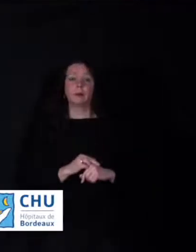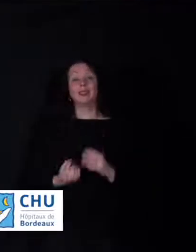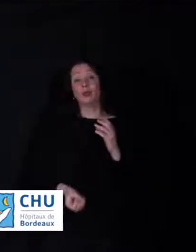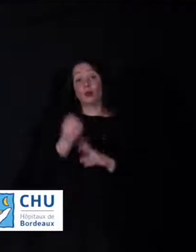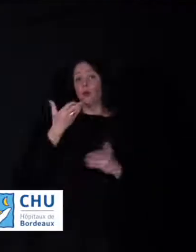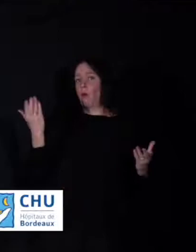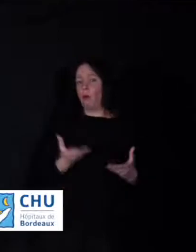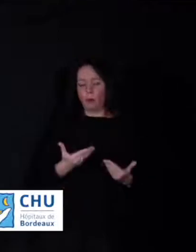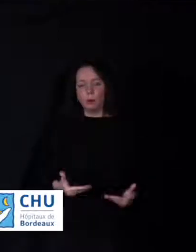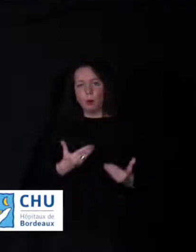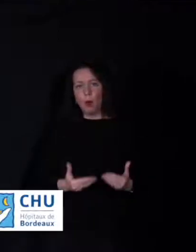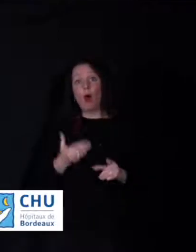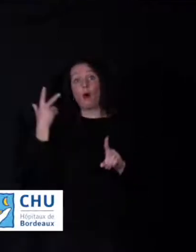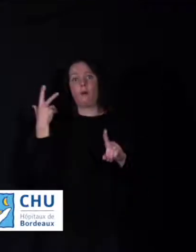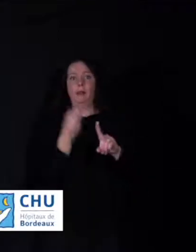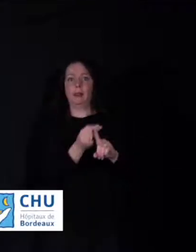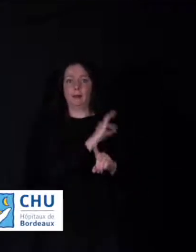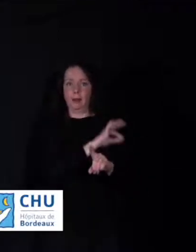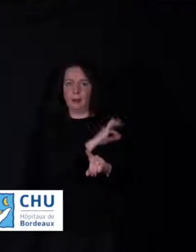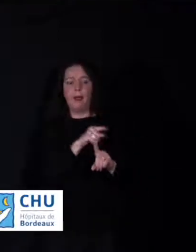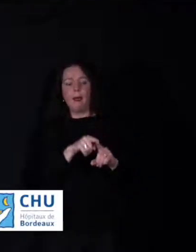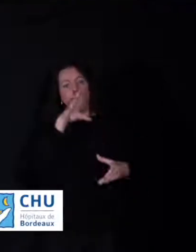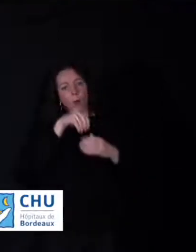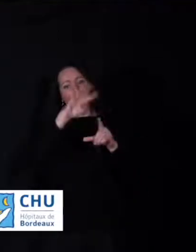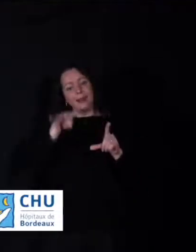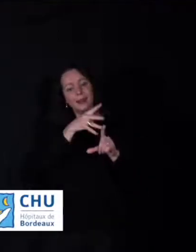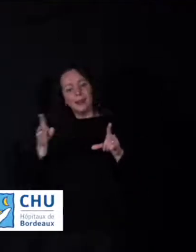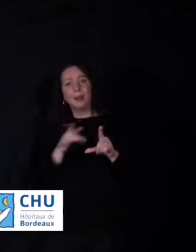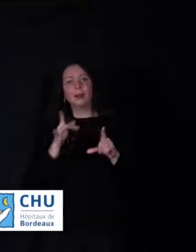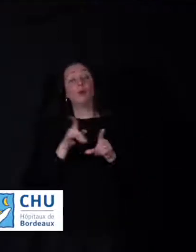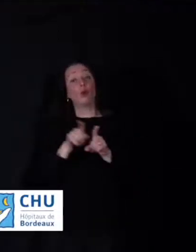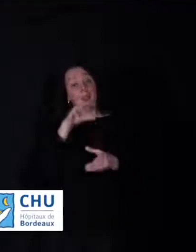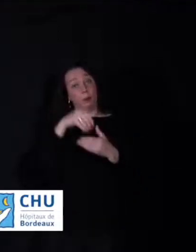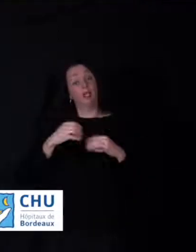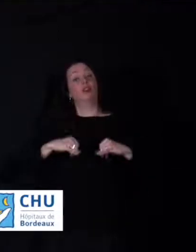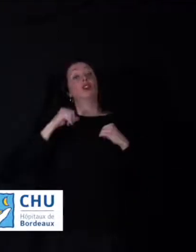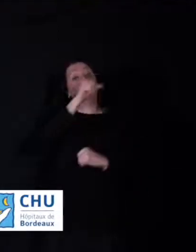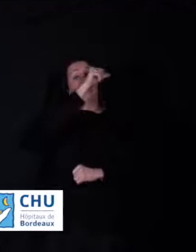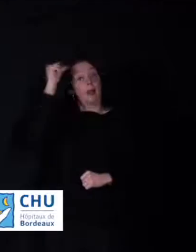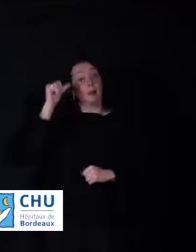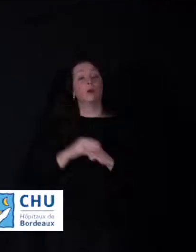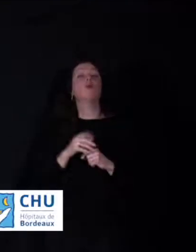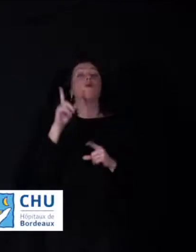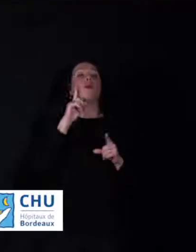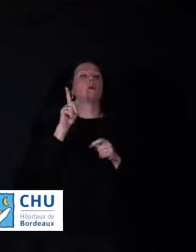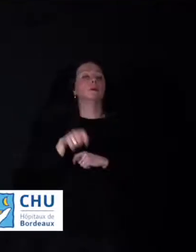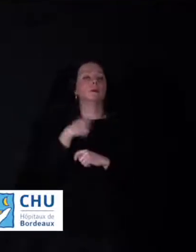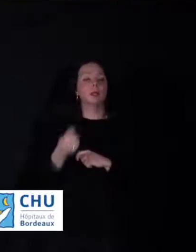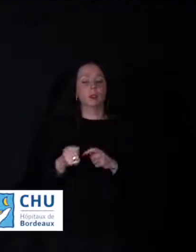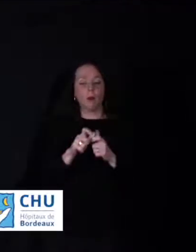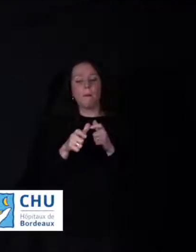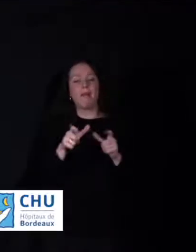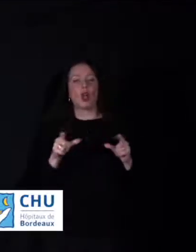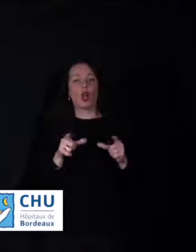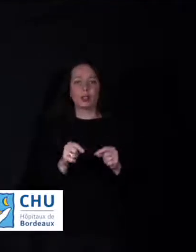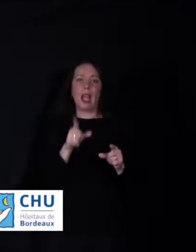qu'actuellement, ce vaccin rentre dans le calendrier vaccinal pour les jeunes garçons, car ce vaccin peut certes induire des cancers du